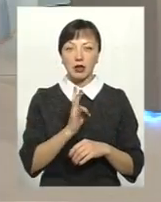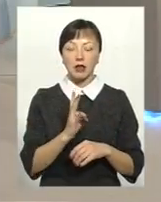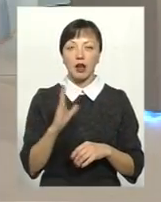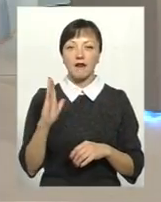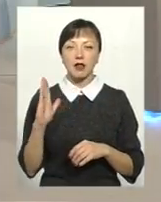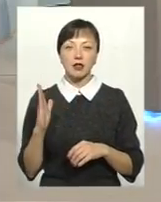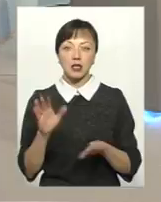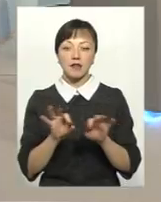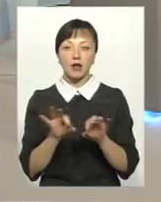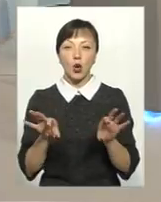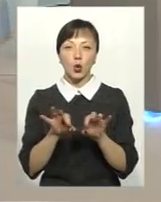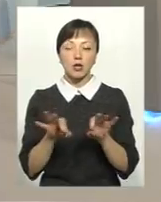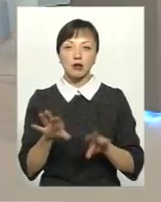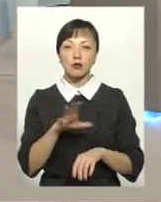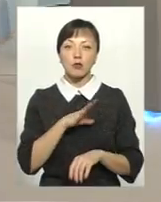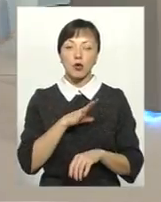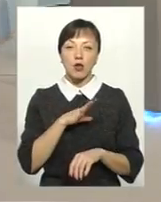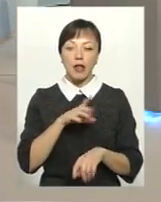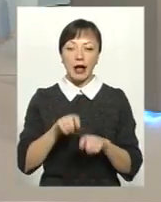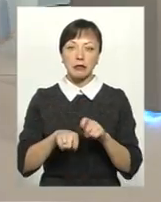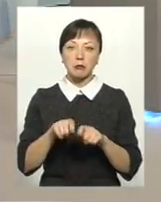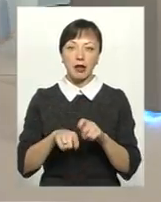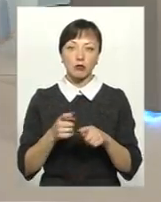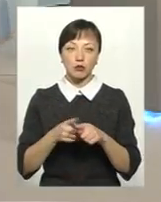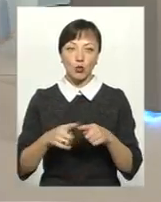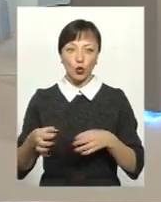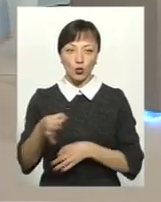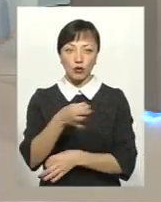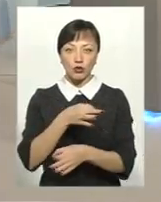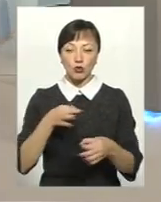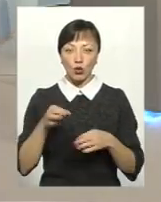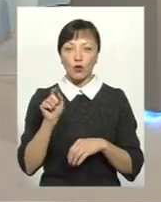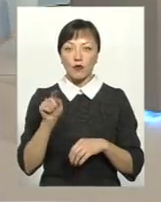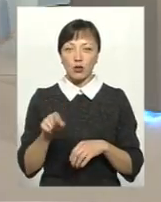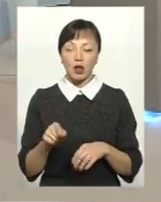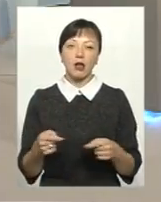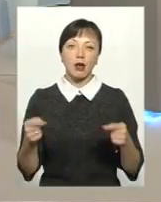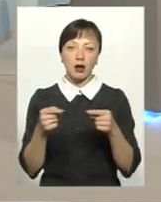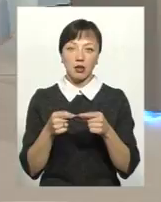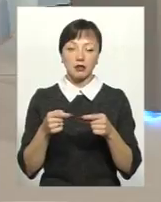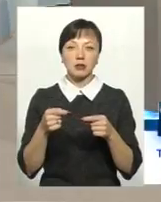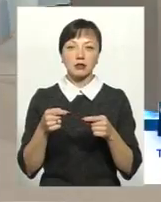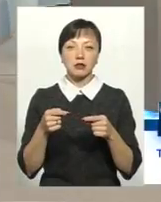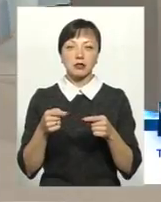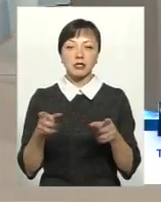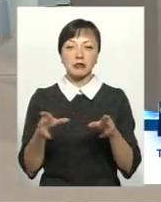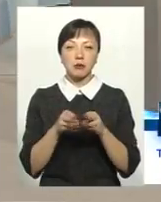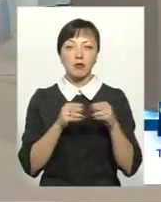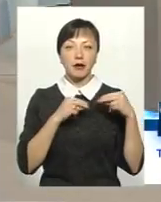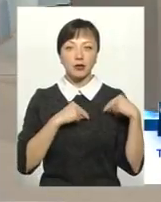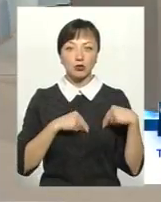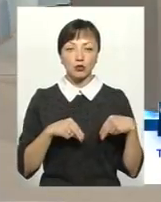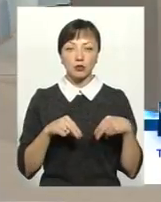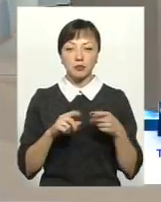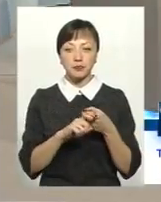пані Наталя розкаже, вона була експертом цього круглого столу, і вона якраз, знаєте, співпрацюємо ми